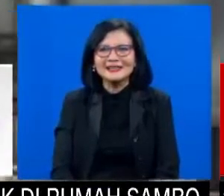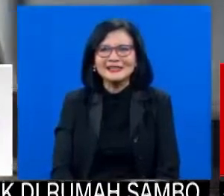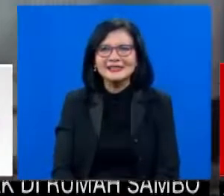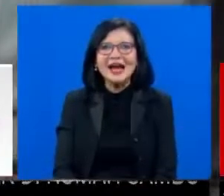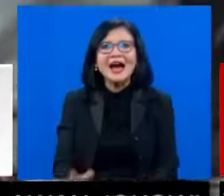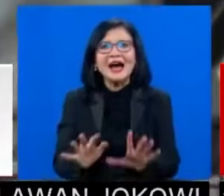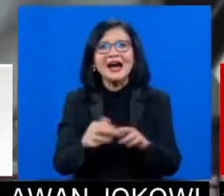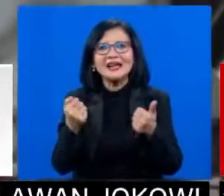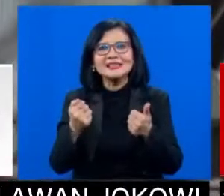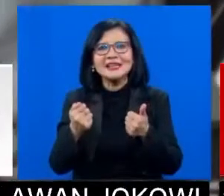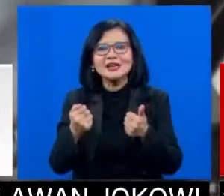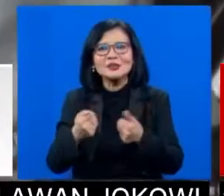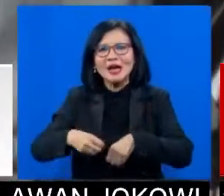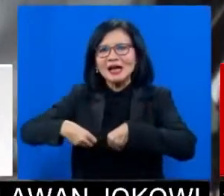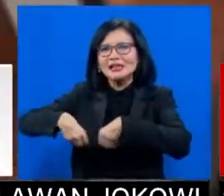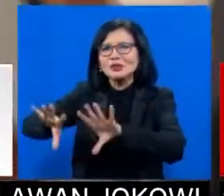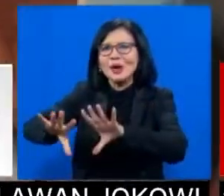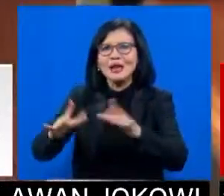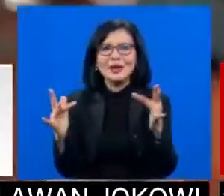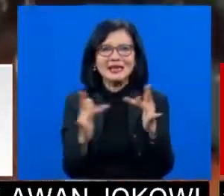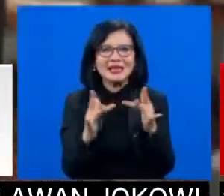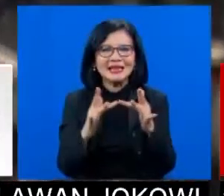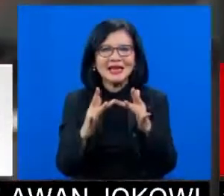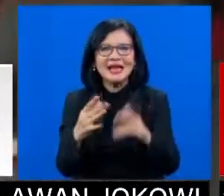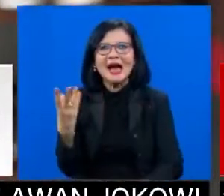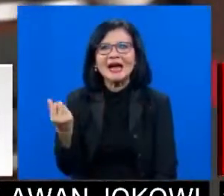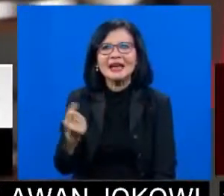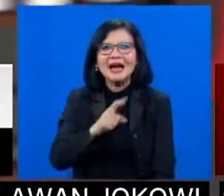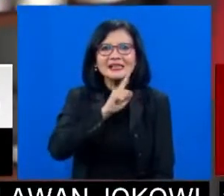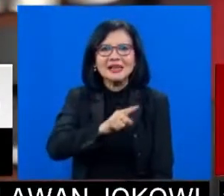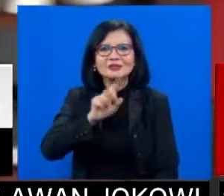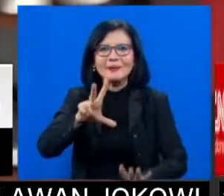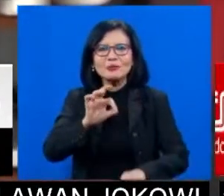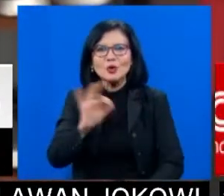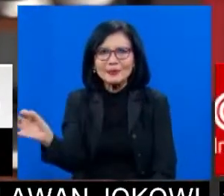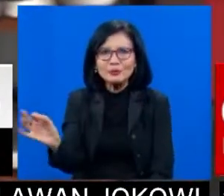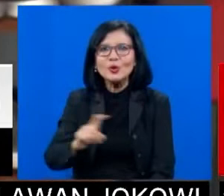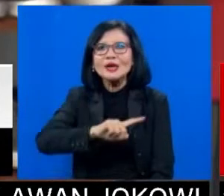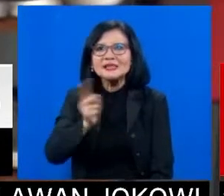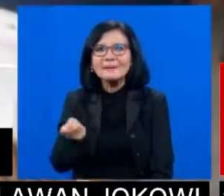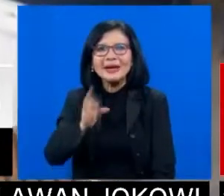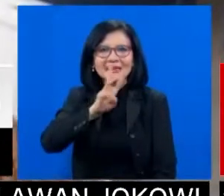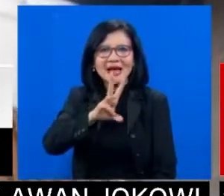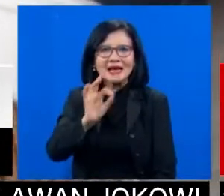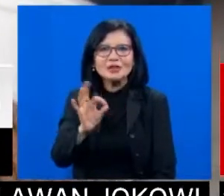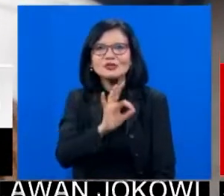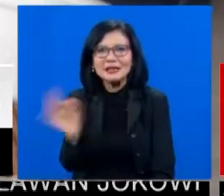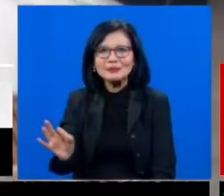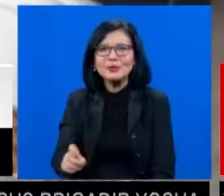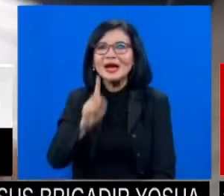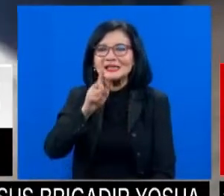Hasil karya Liana juga dipasarkan melalui media sosial dengan harga mulai Rp180.000 hingga Rp300.000 per